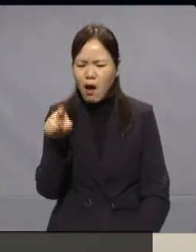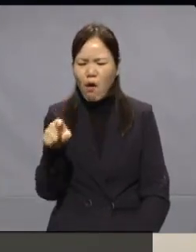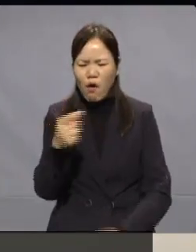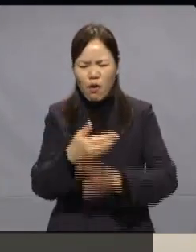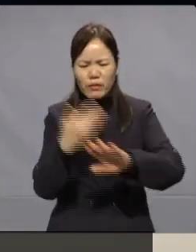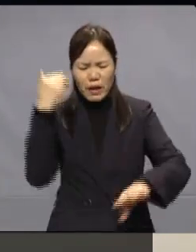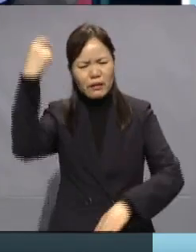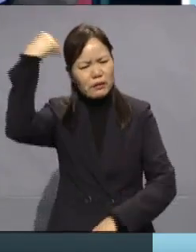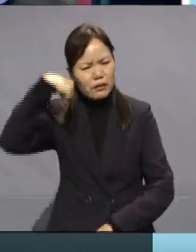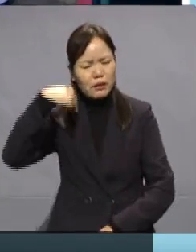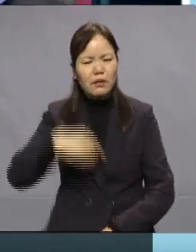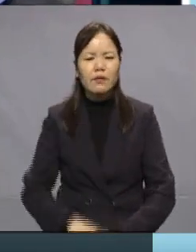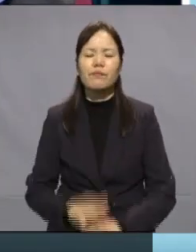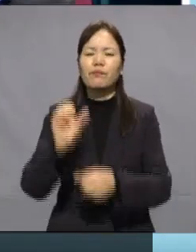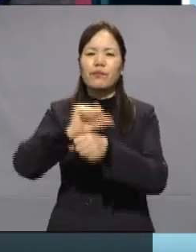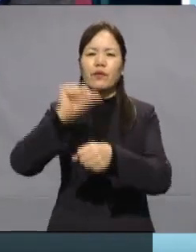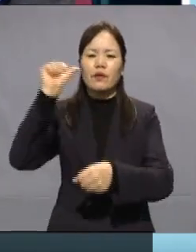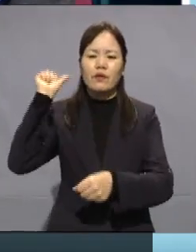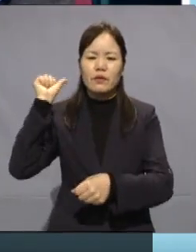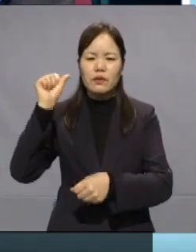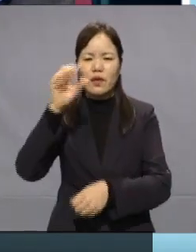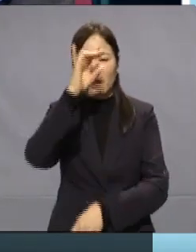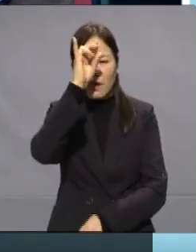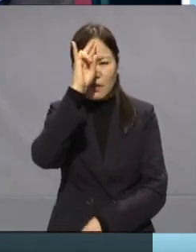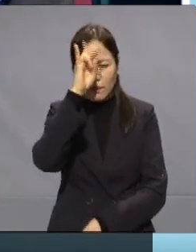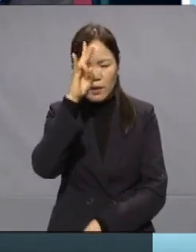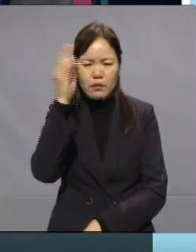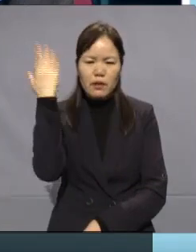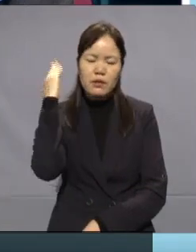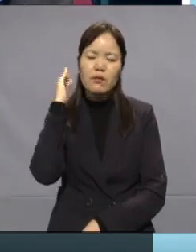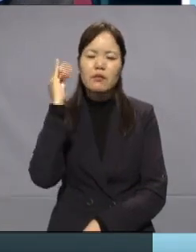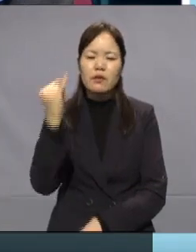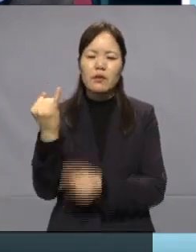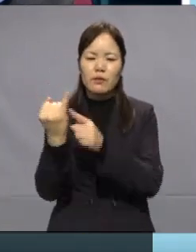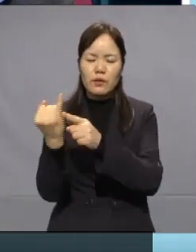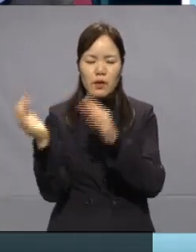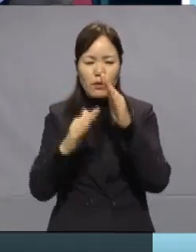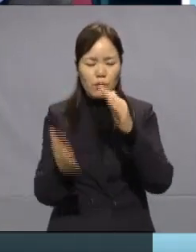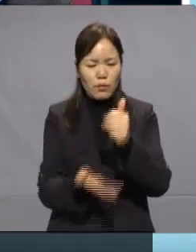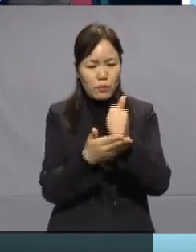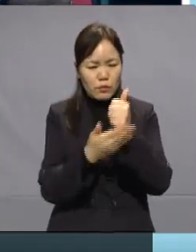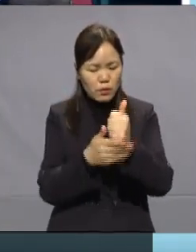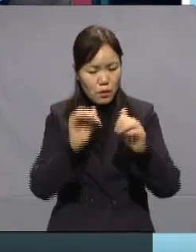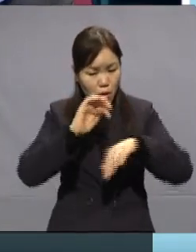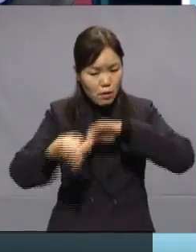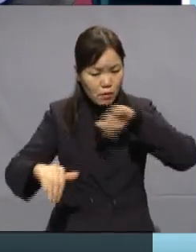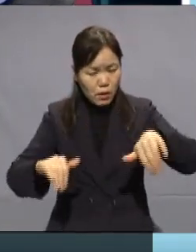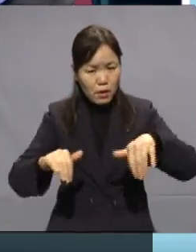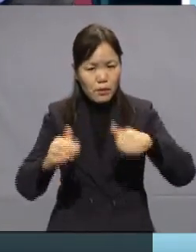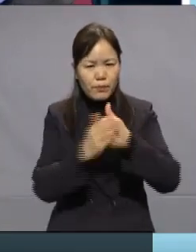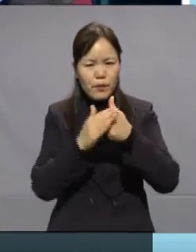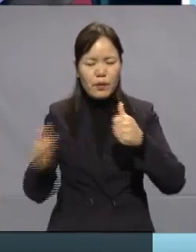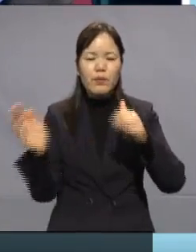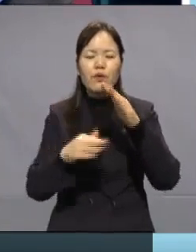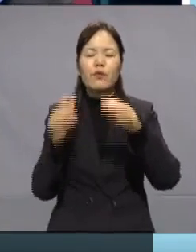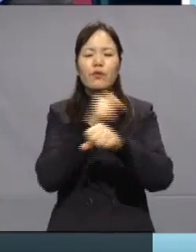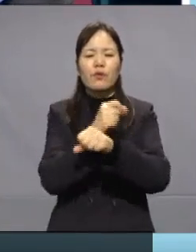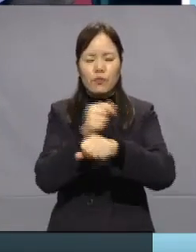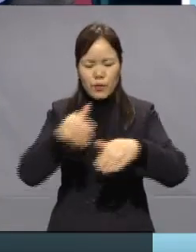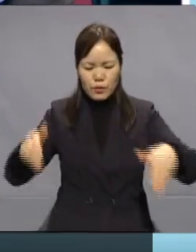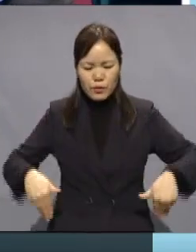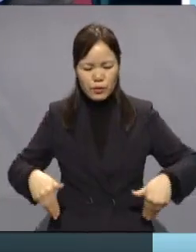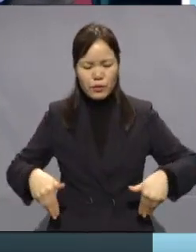우리가 불과 5년 전에 박근혜 전 대통령이 공천의 개입했다는 이유로 공무원 중립 위반 등등의